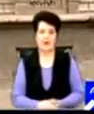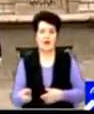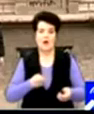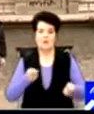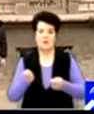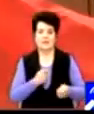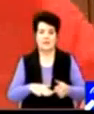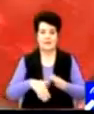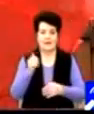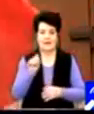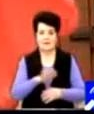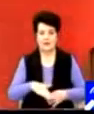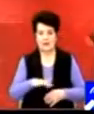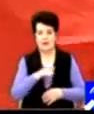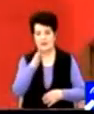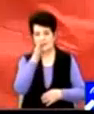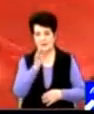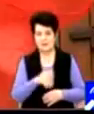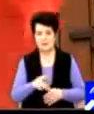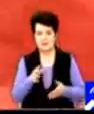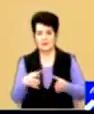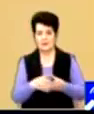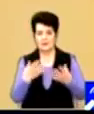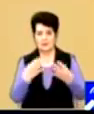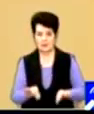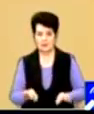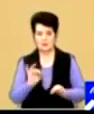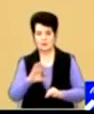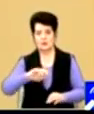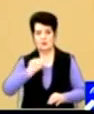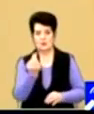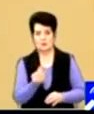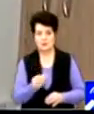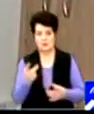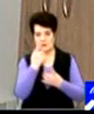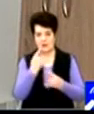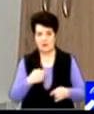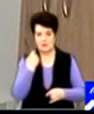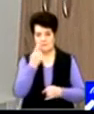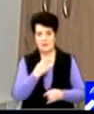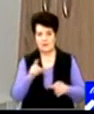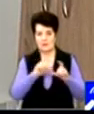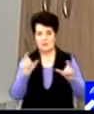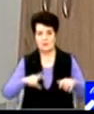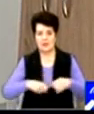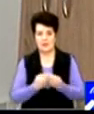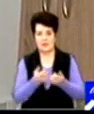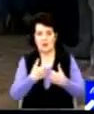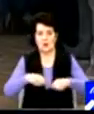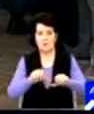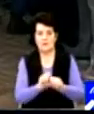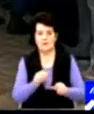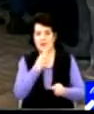Autoritatea electorală de la Chișinău, dar și reprezentanții Partidului Democrat și ai Partidului Socialiștilor au declarat în fața curții că încălcările comise în